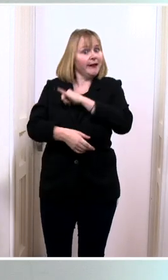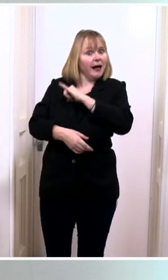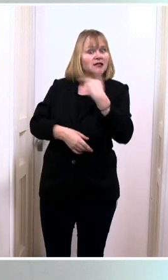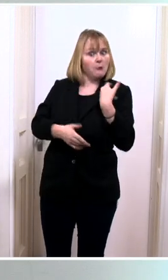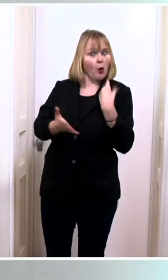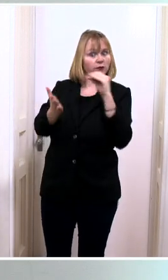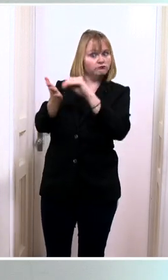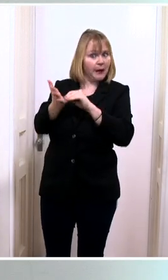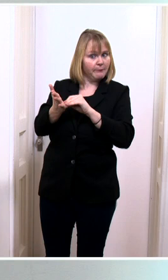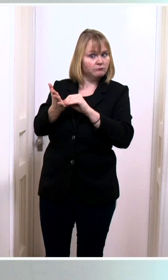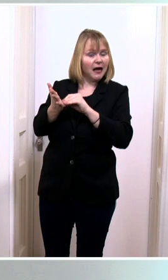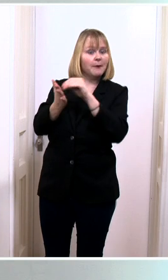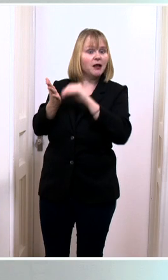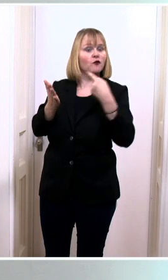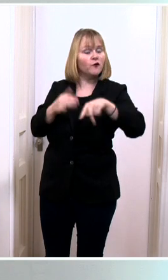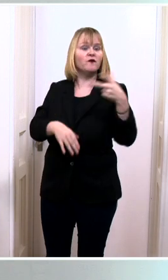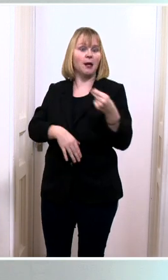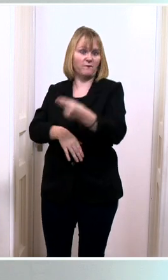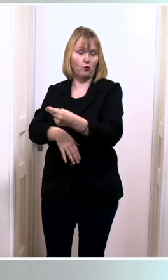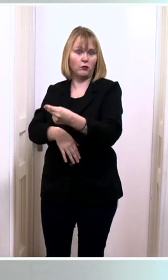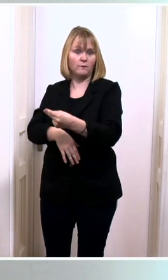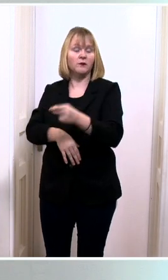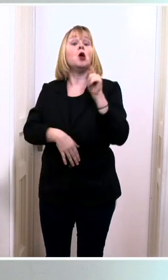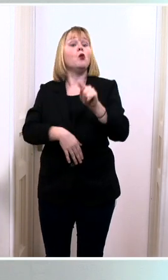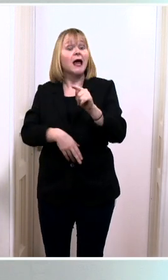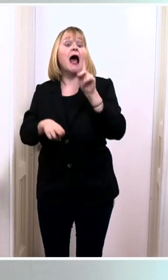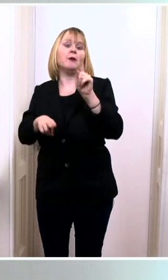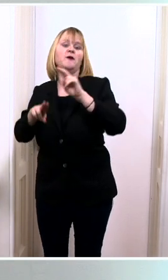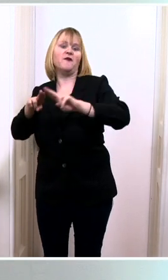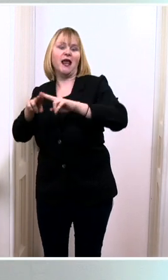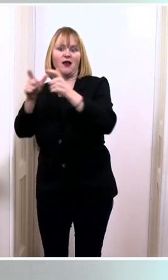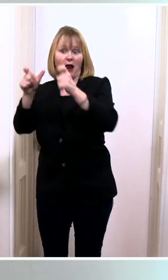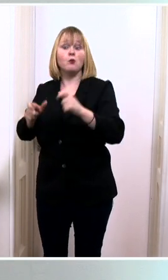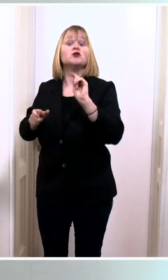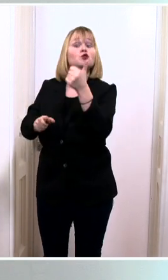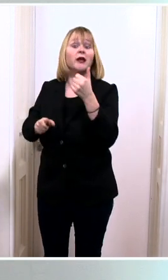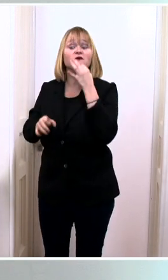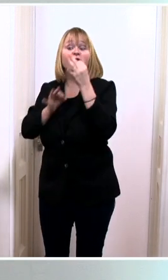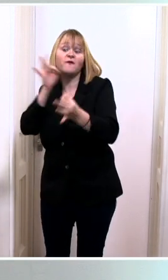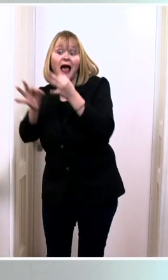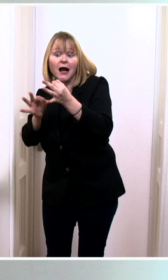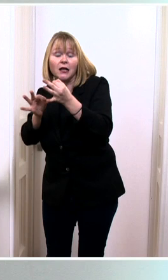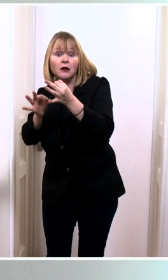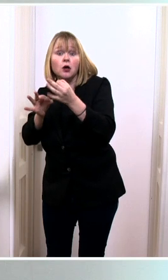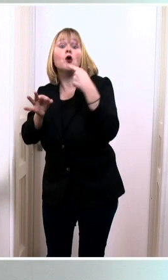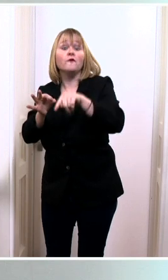einem Pflegeheim muss man das abfragen. Und um diese Abfrage machen zu können, müssen natürlich die